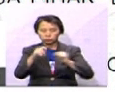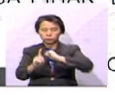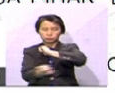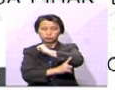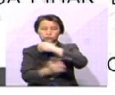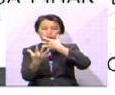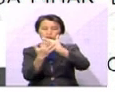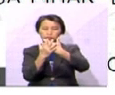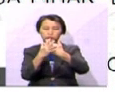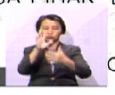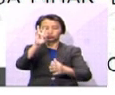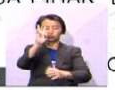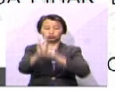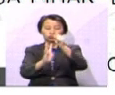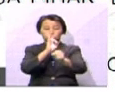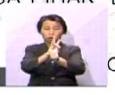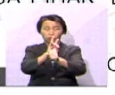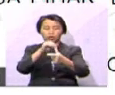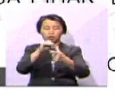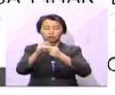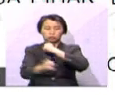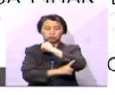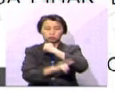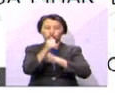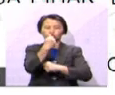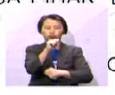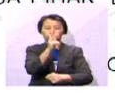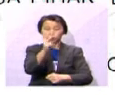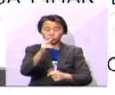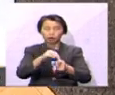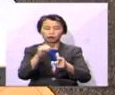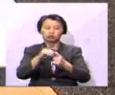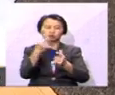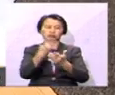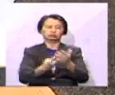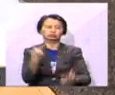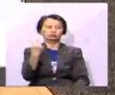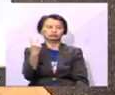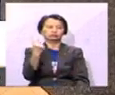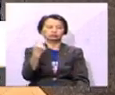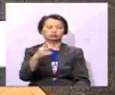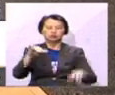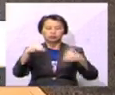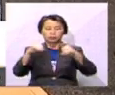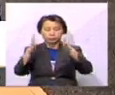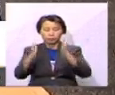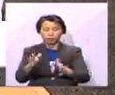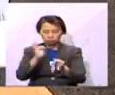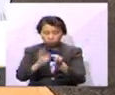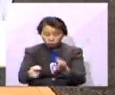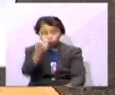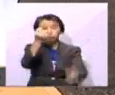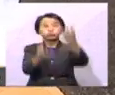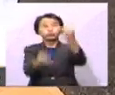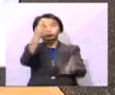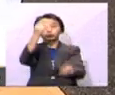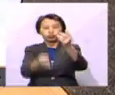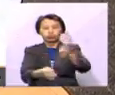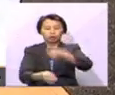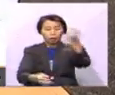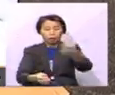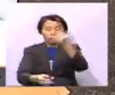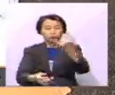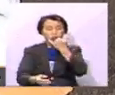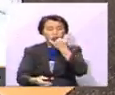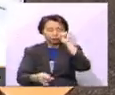dihukum penjara selama 7 tahun atau denda RM10,000 atau kedua-duanya sekali. Bermain dan membakar mercun atau bunga api yang dilarang